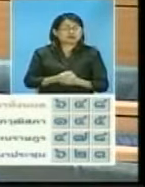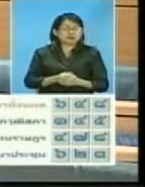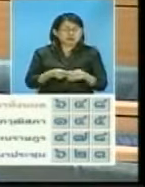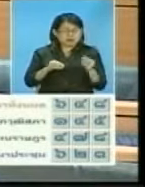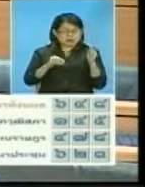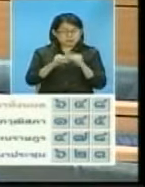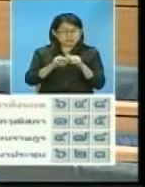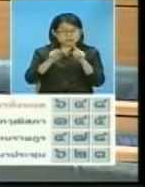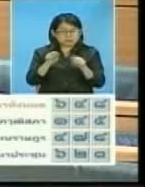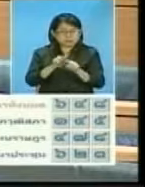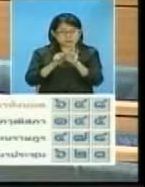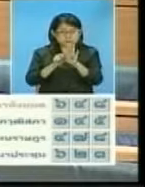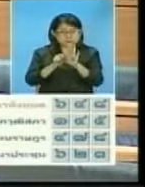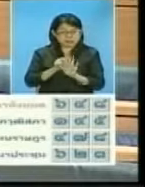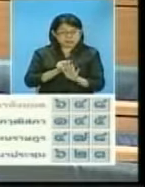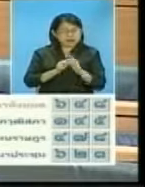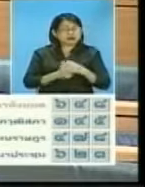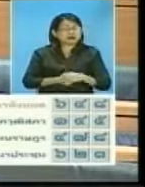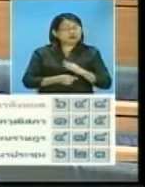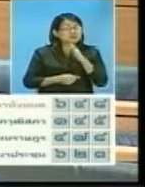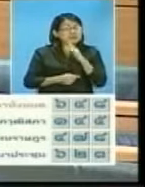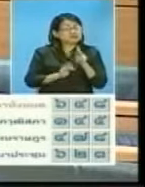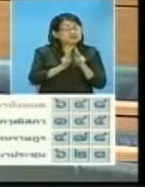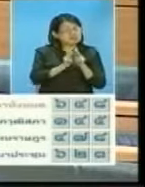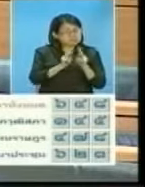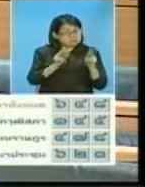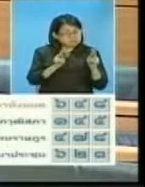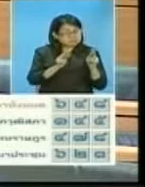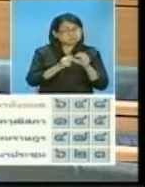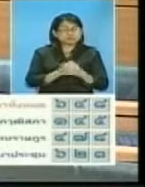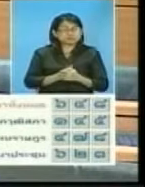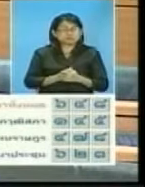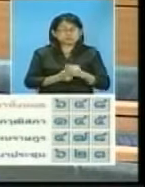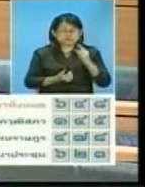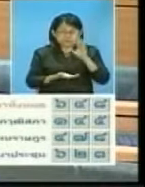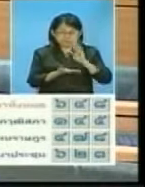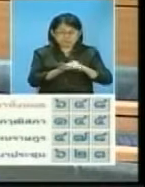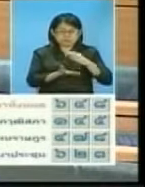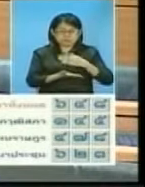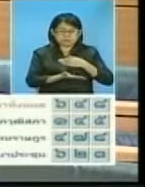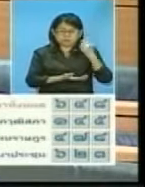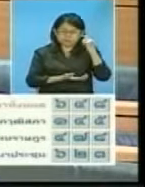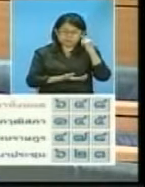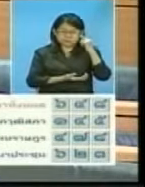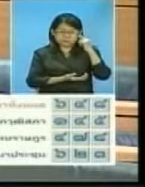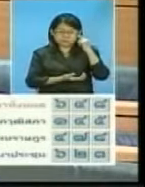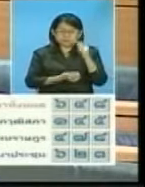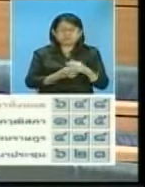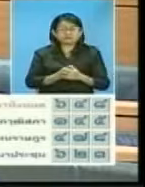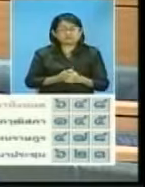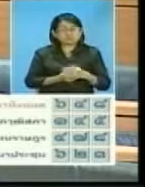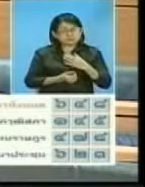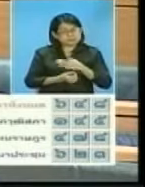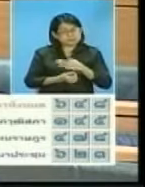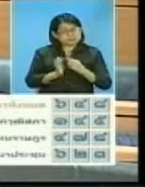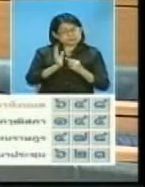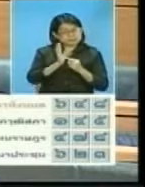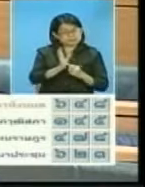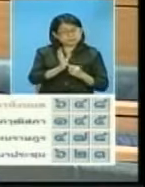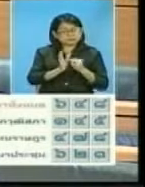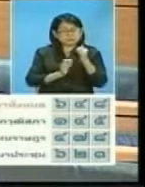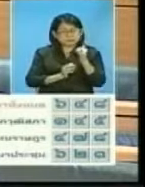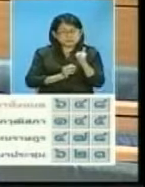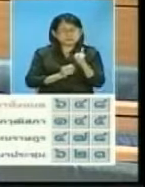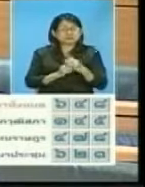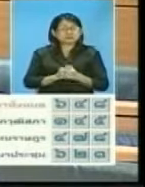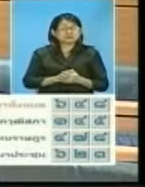ประเด็นนี้ถ้าทางฝ่ายกรรมาธิการได้เอาไปพิจารณานะครับแล้วก็ คิดว่าตรงนี้ก็จะทำให้